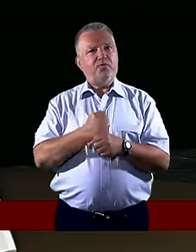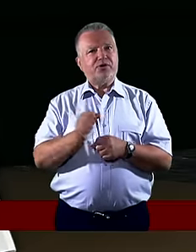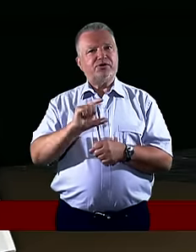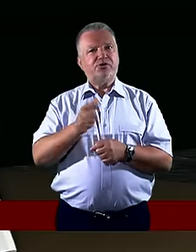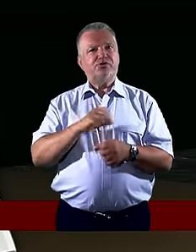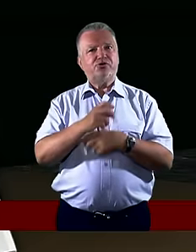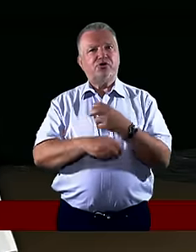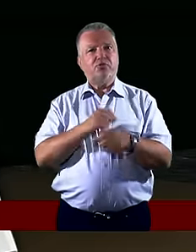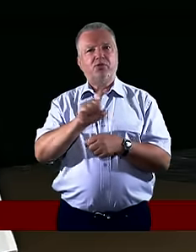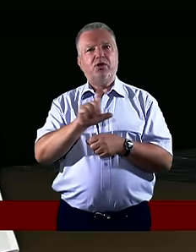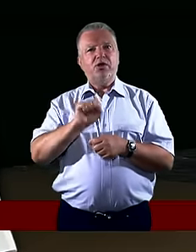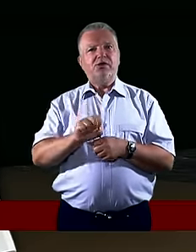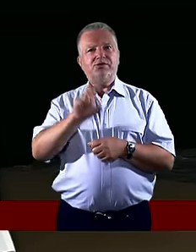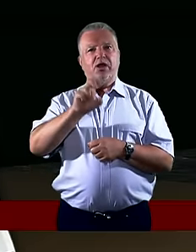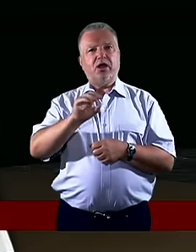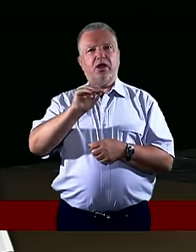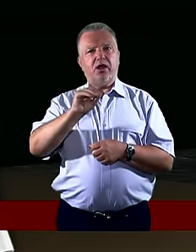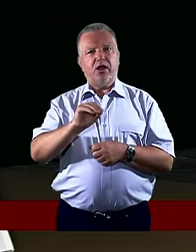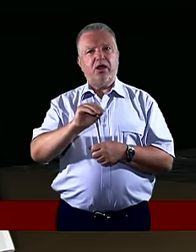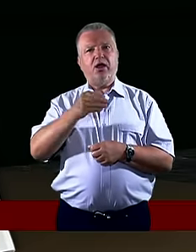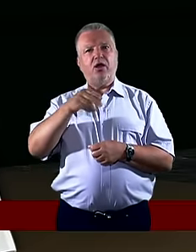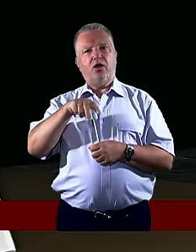poważne, co Zacheusz zrobił, tam się wspinał po drzewie.